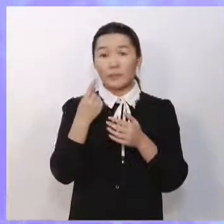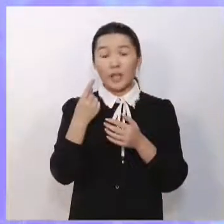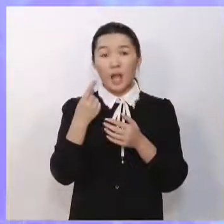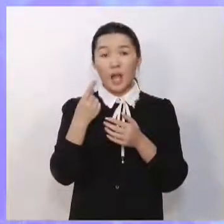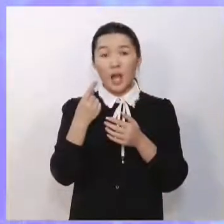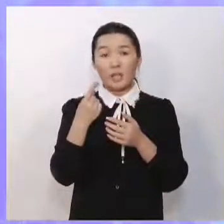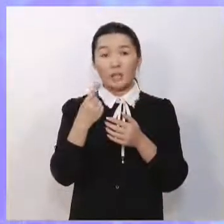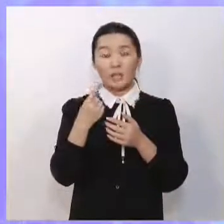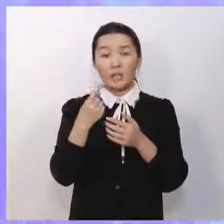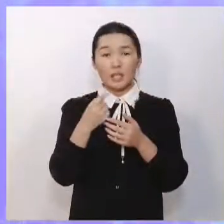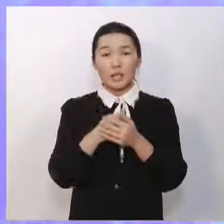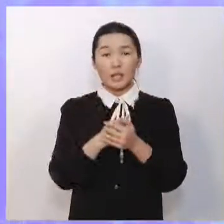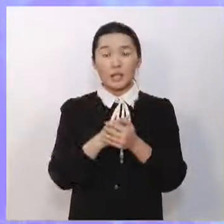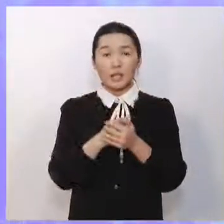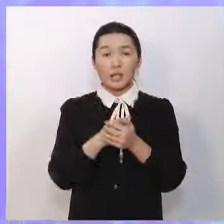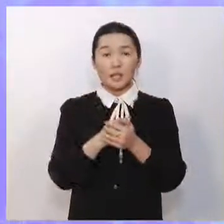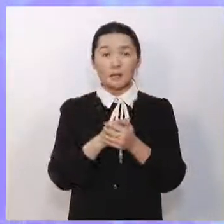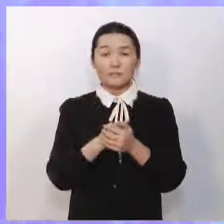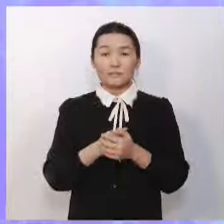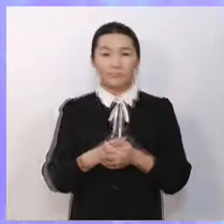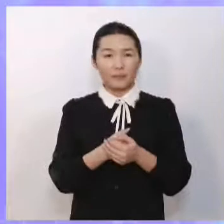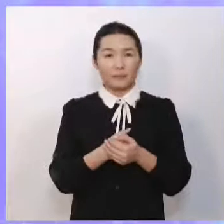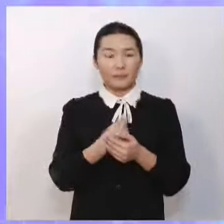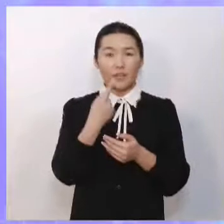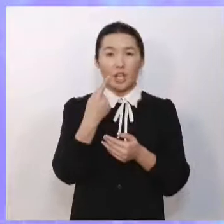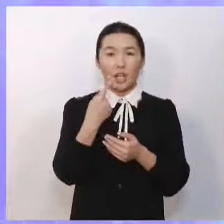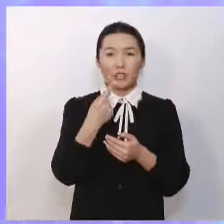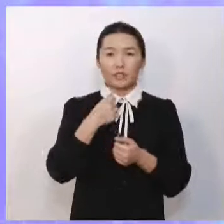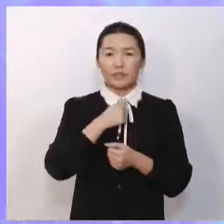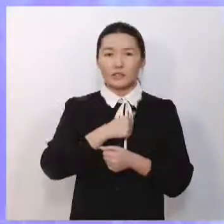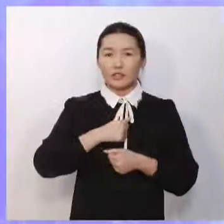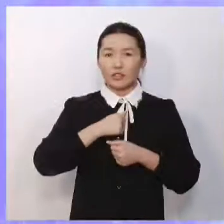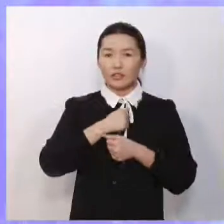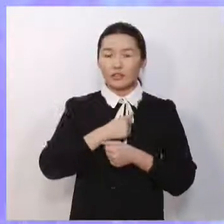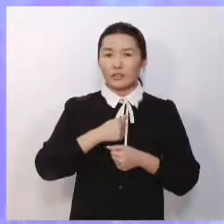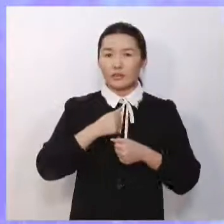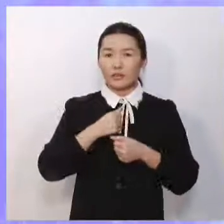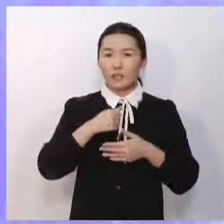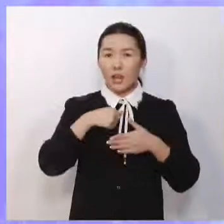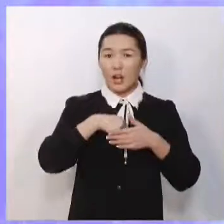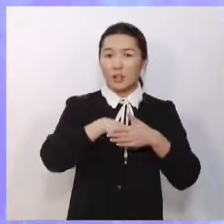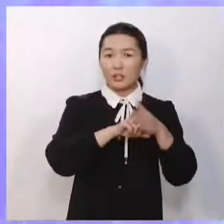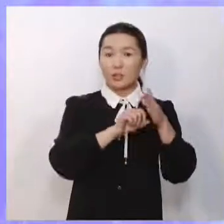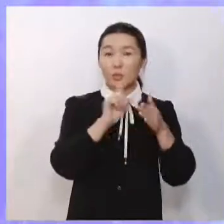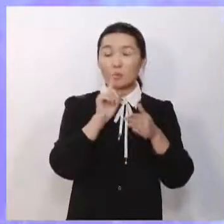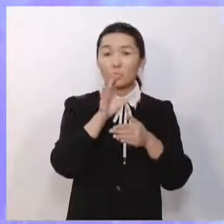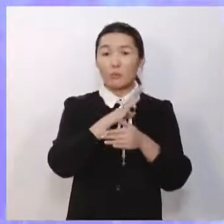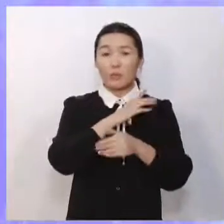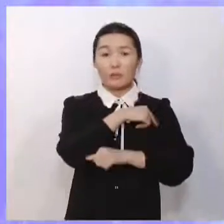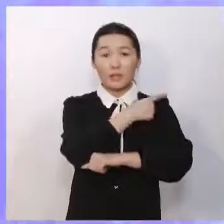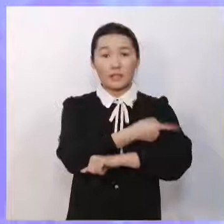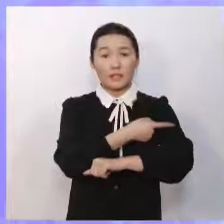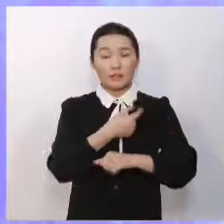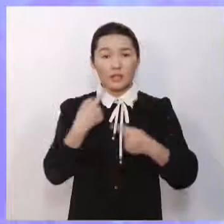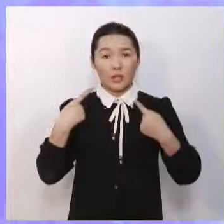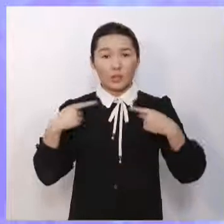приятеля немножко посильней. Один разгорячился, легнул, что было сил.